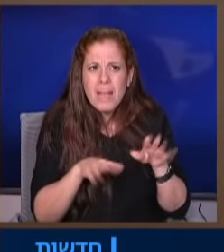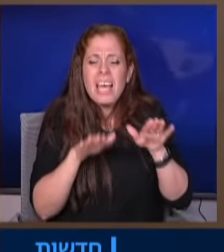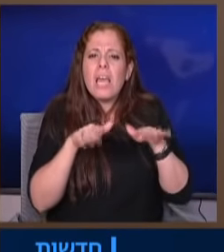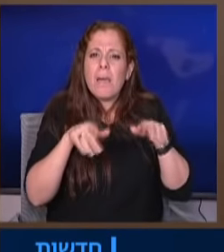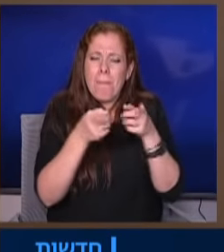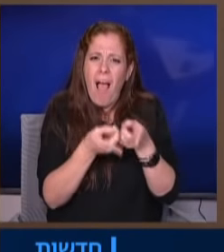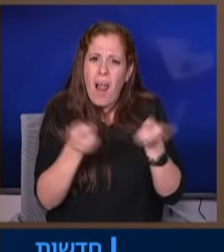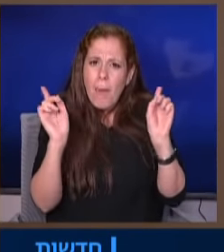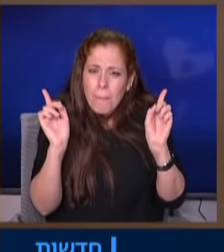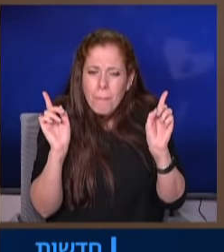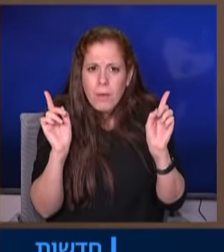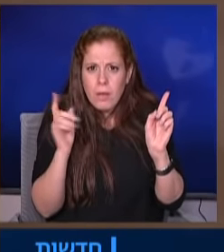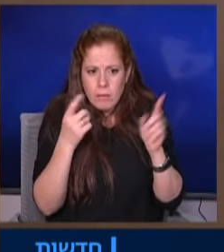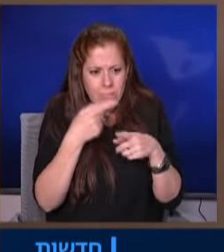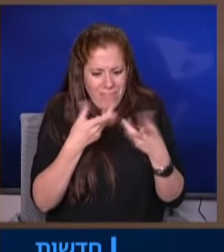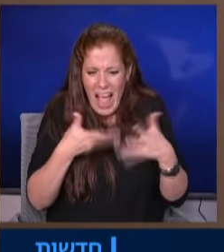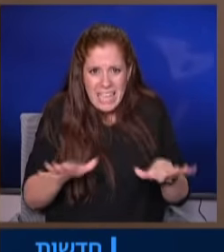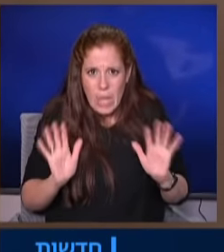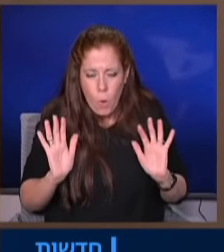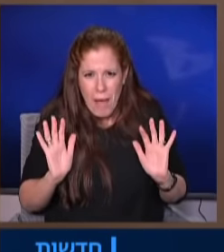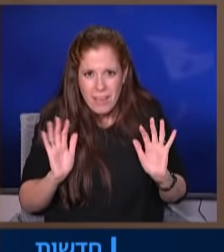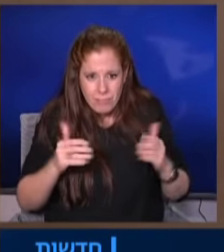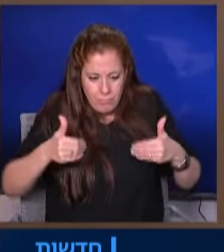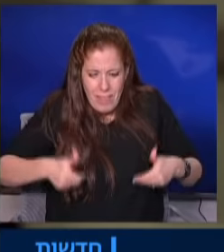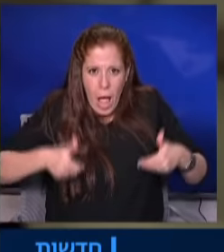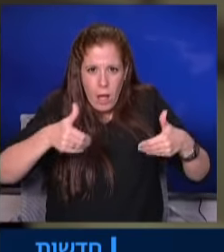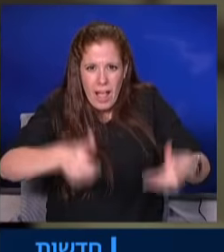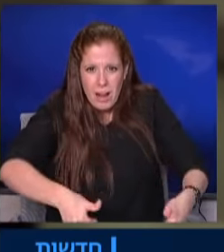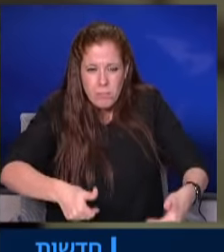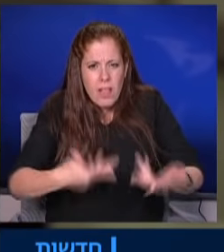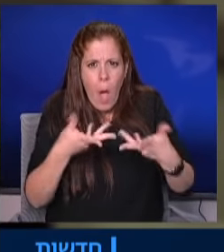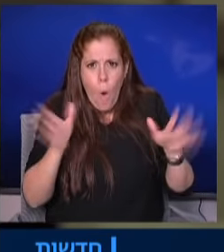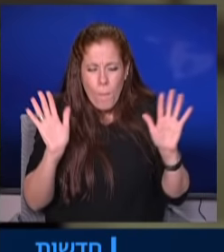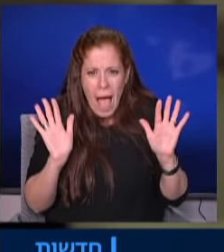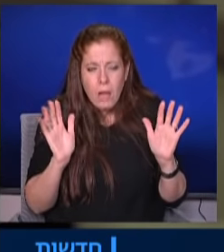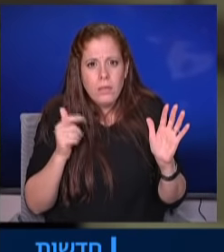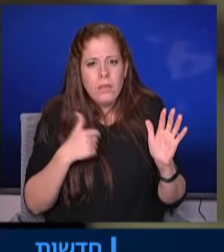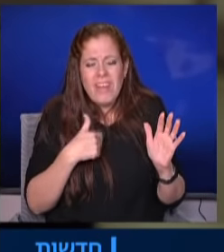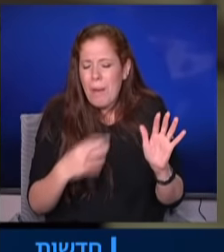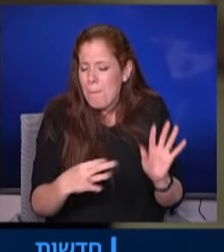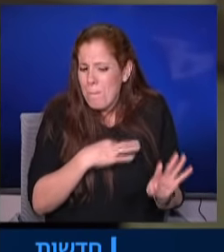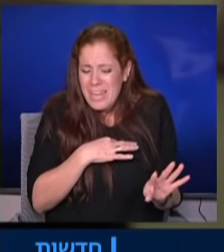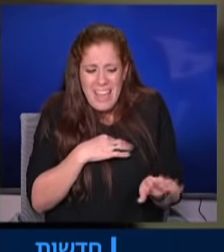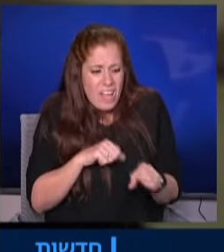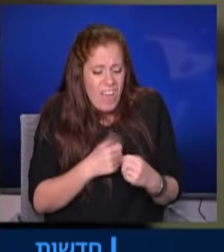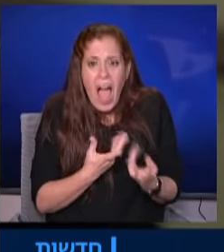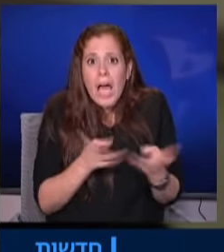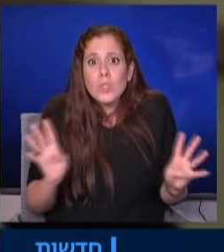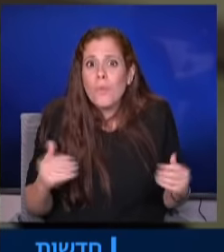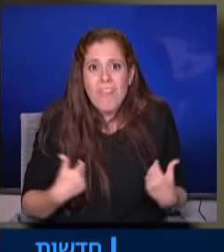מפוסקות, חצי ערומה מהחלק התחתון ומטה. אני כולי פגיעה, אני כולי שבירה, אני כולי חשופה.